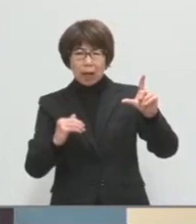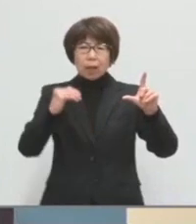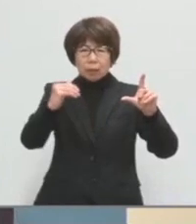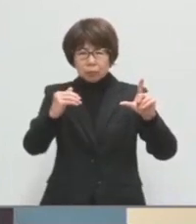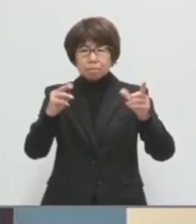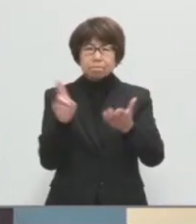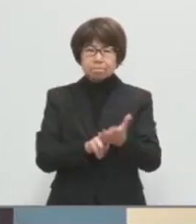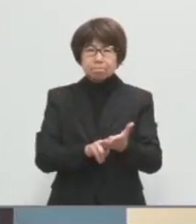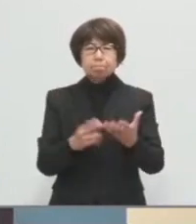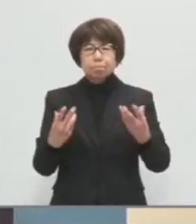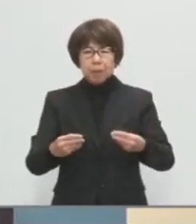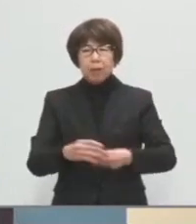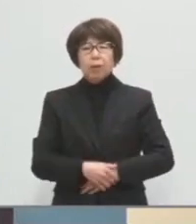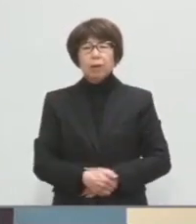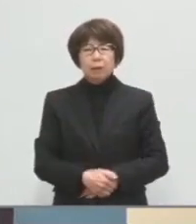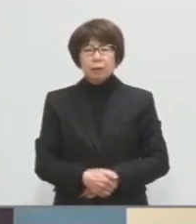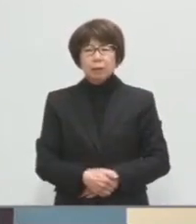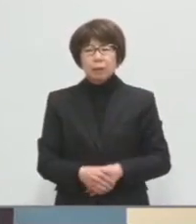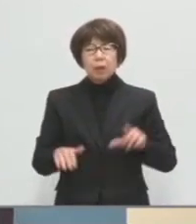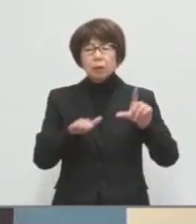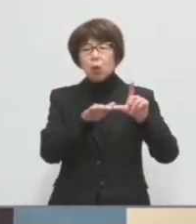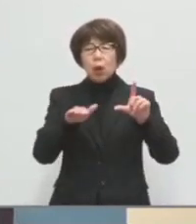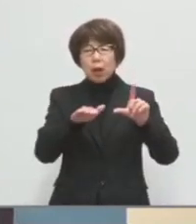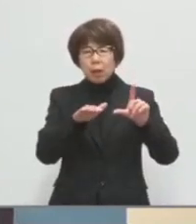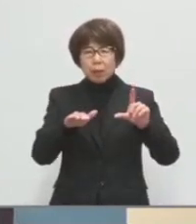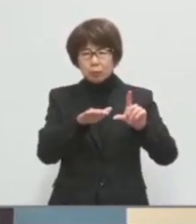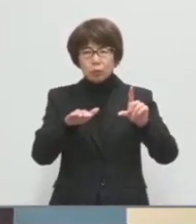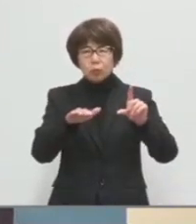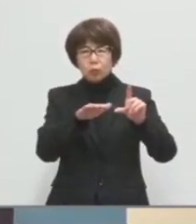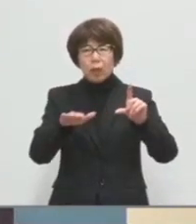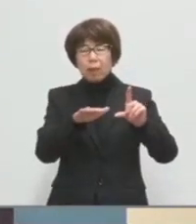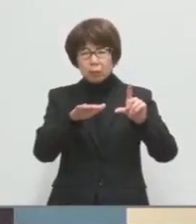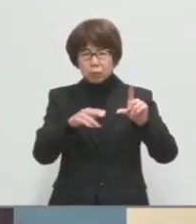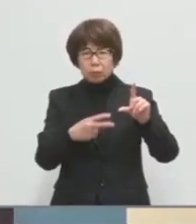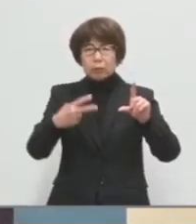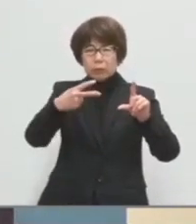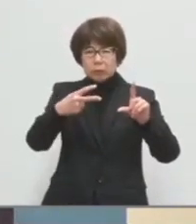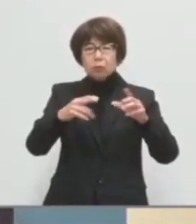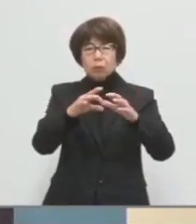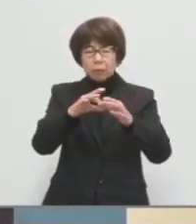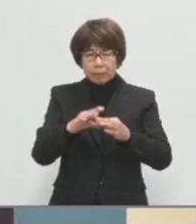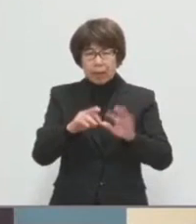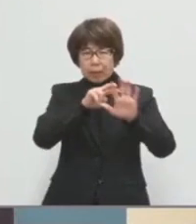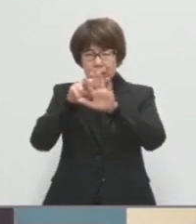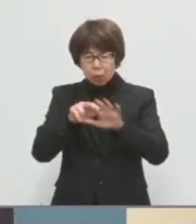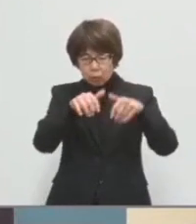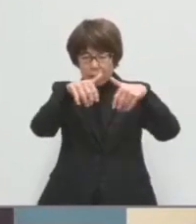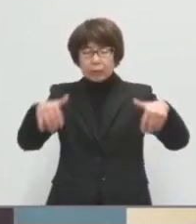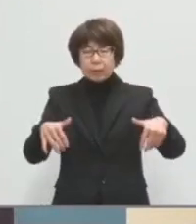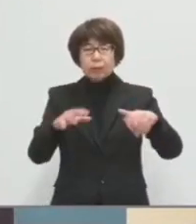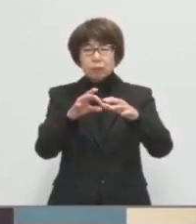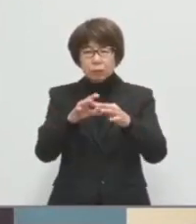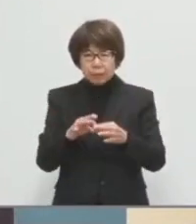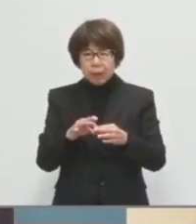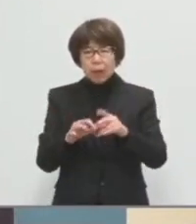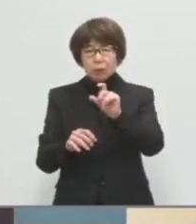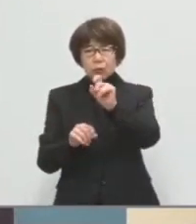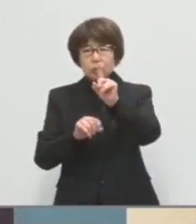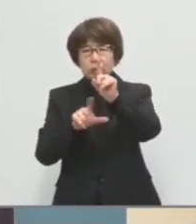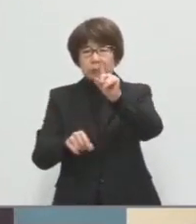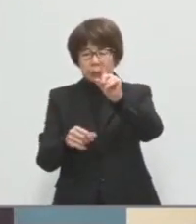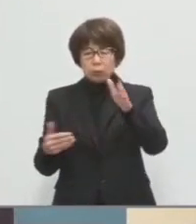ます評価レベル大人にすることによりまして医療提供再生につきましては11月